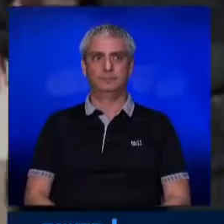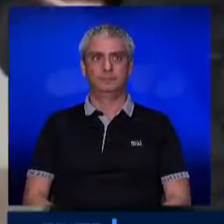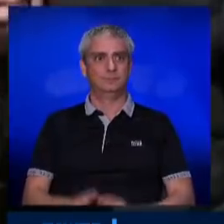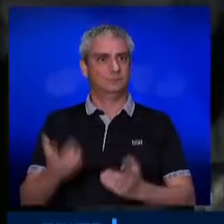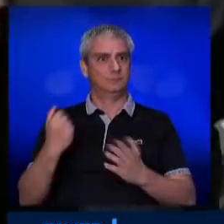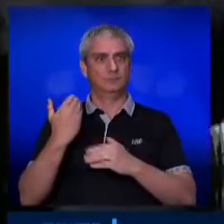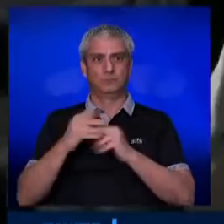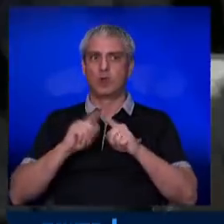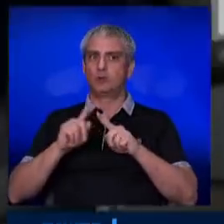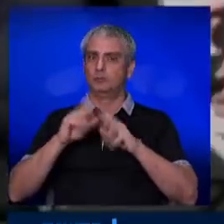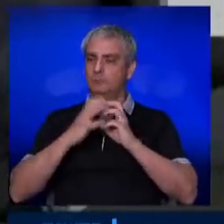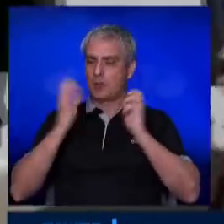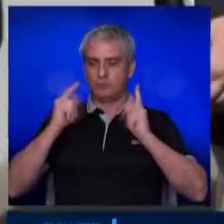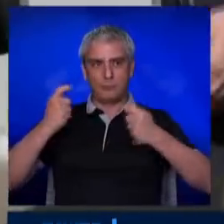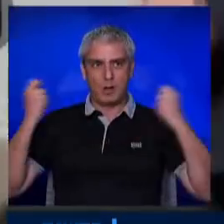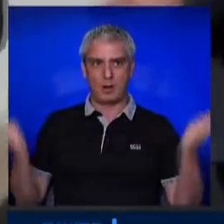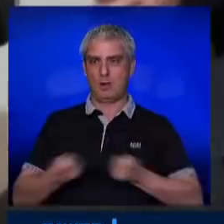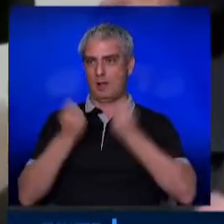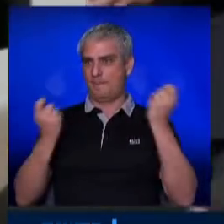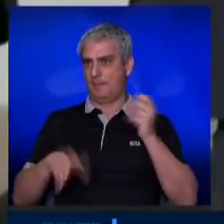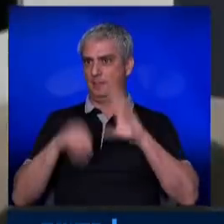L'aboutissement de longs mois